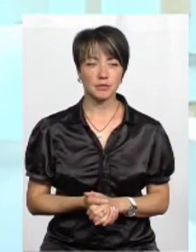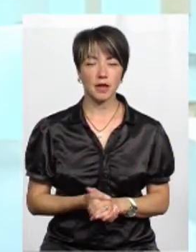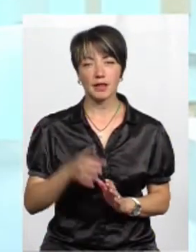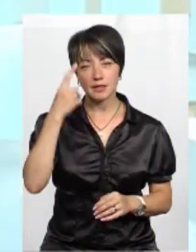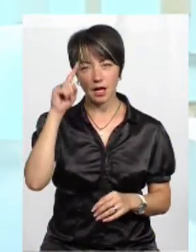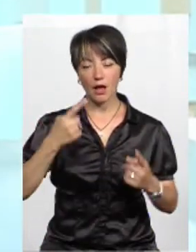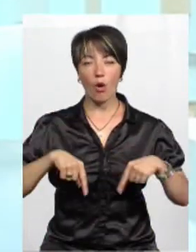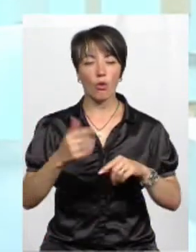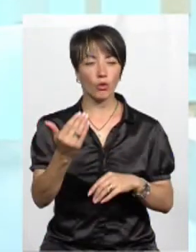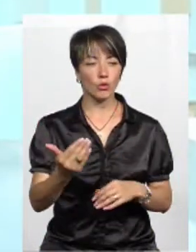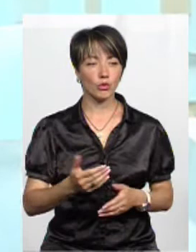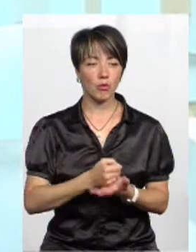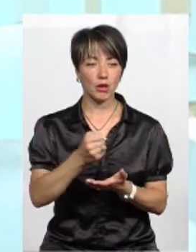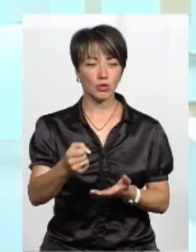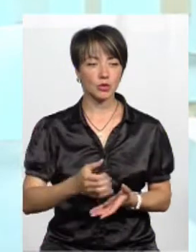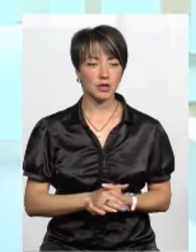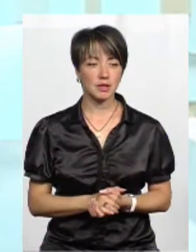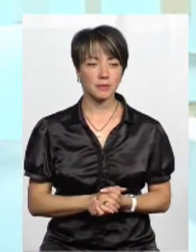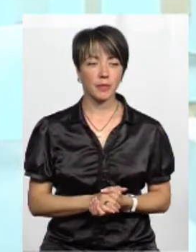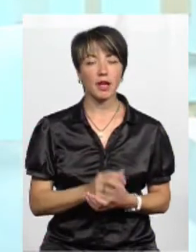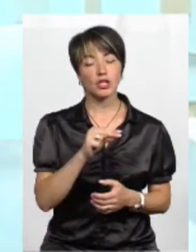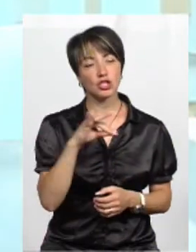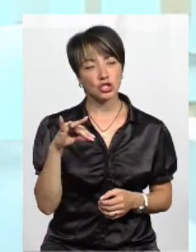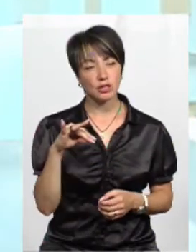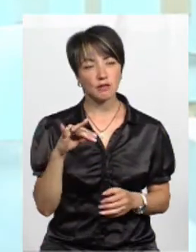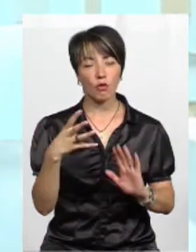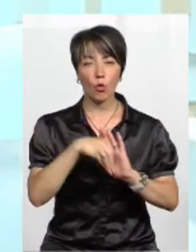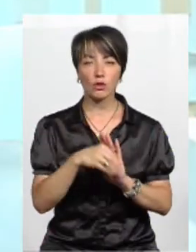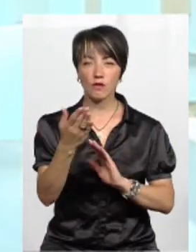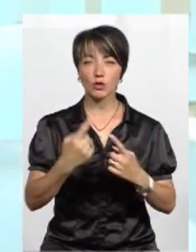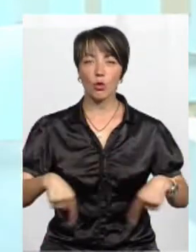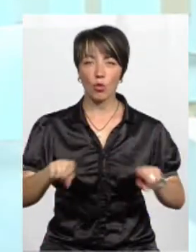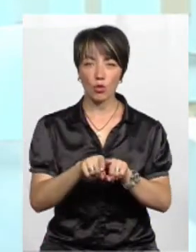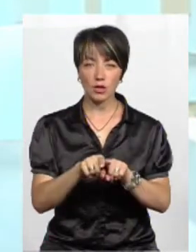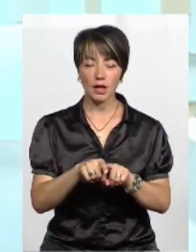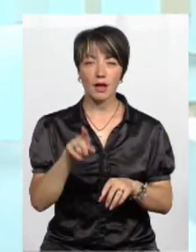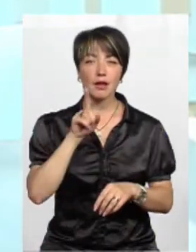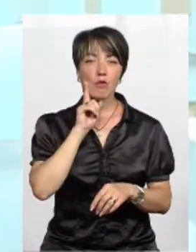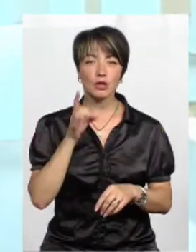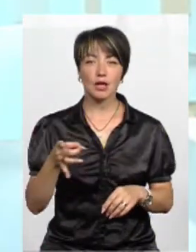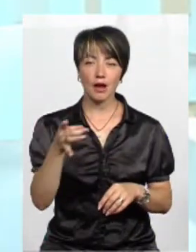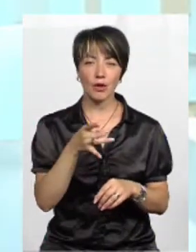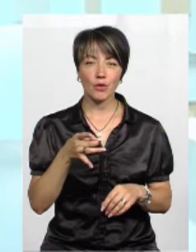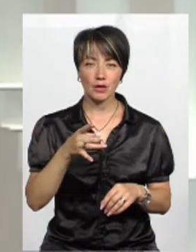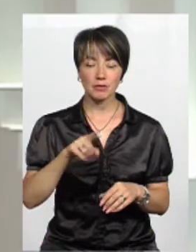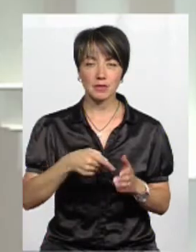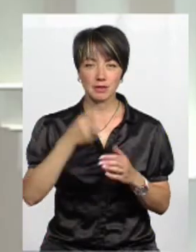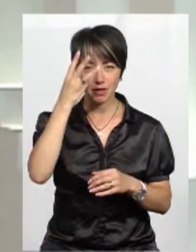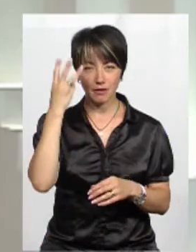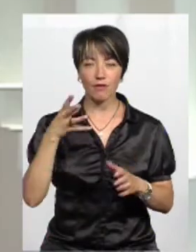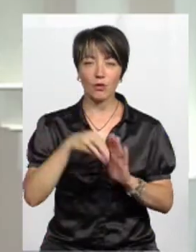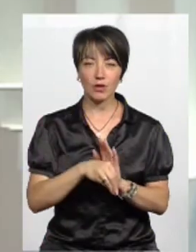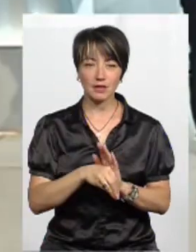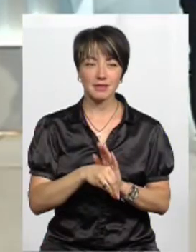на знання округу, по якому балотуєтесь. Чи входить до вашого округу наймолодший мікрорайон Хмельницького?